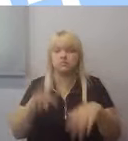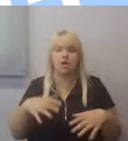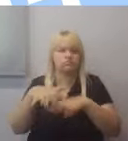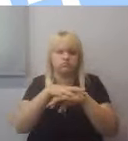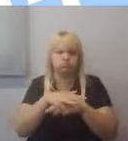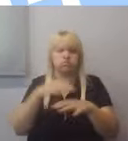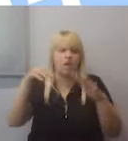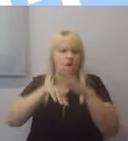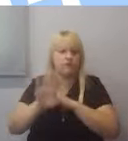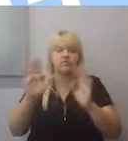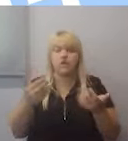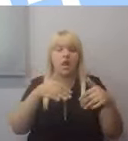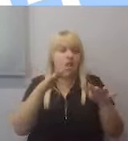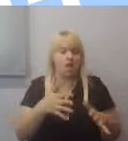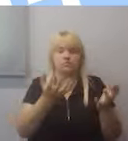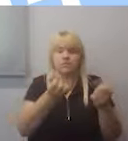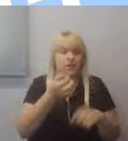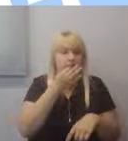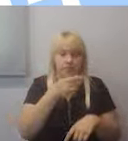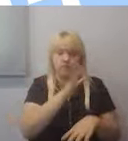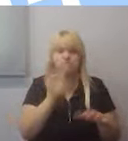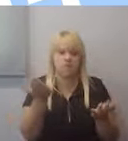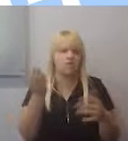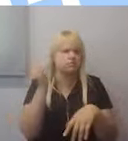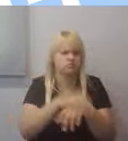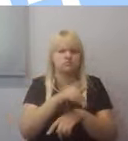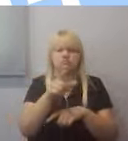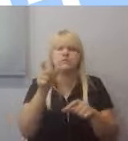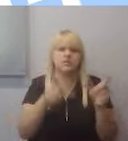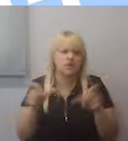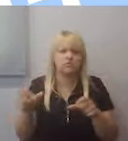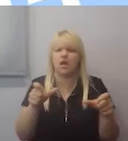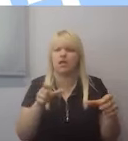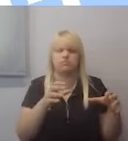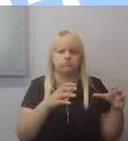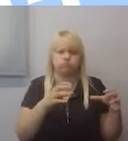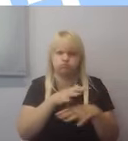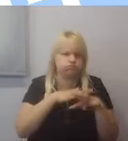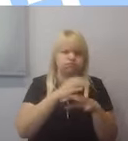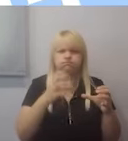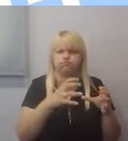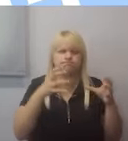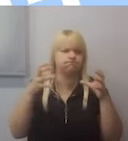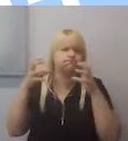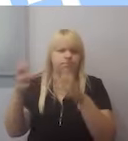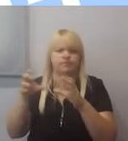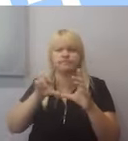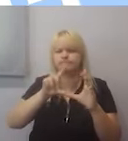lēmums nav pieņemts bet tiek konstatēta masveida cilvēku pārvietošanās notiek reaģēšanas